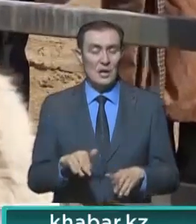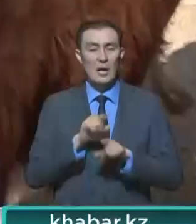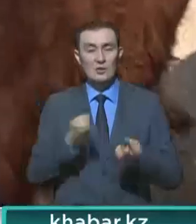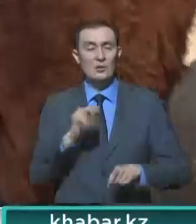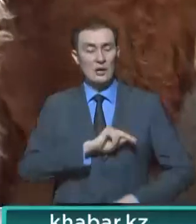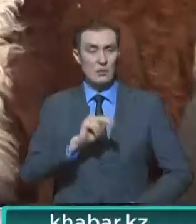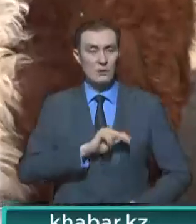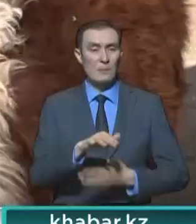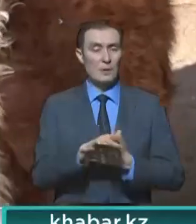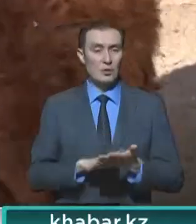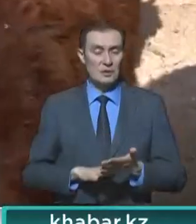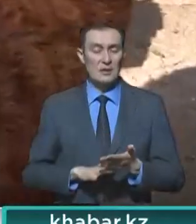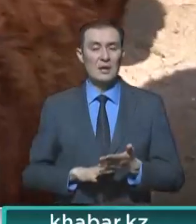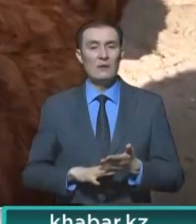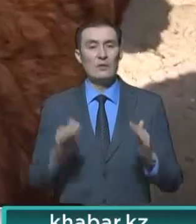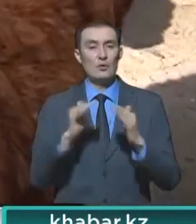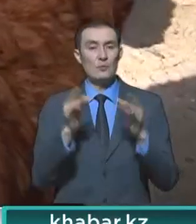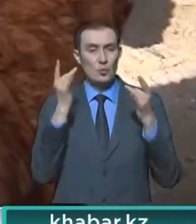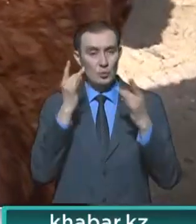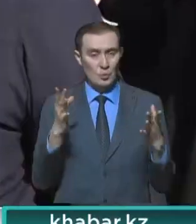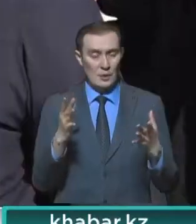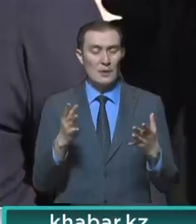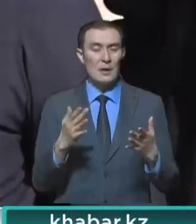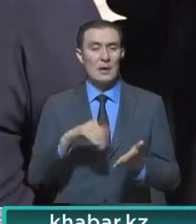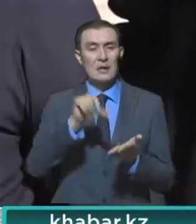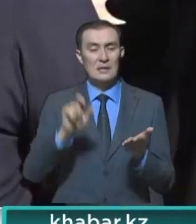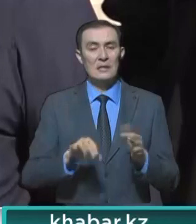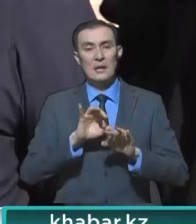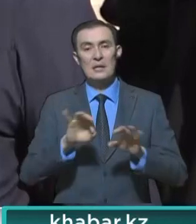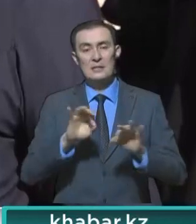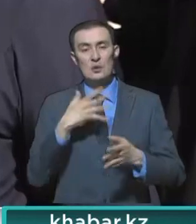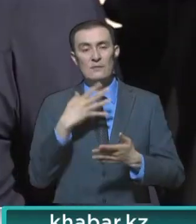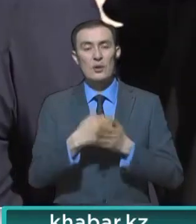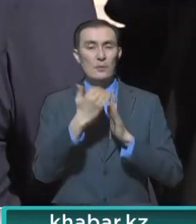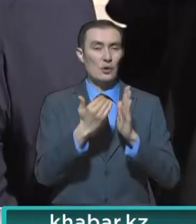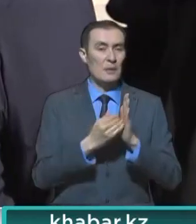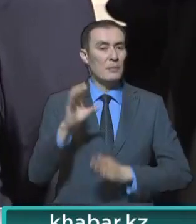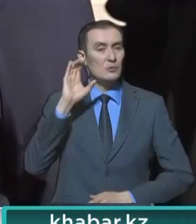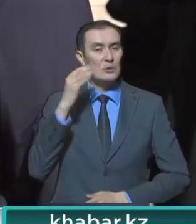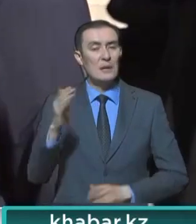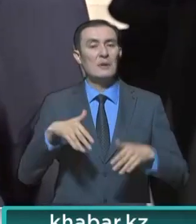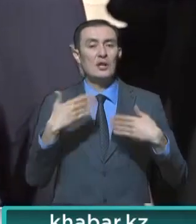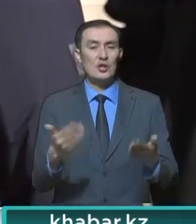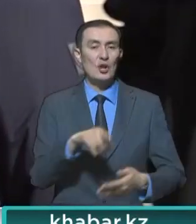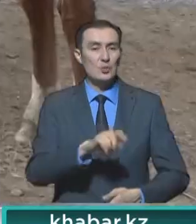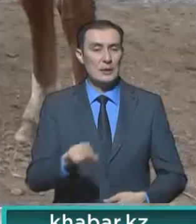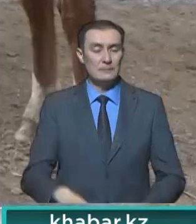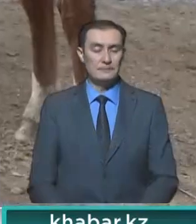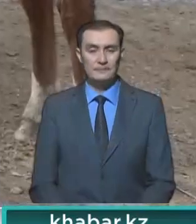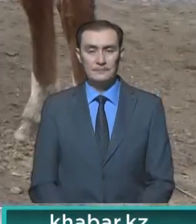Агитационная работа продолжилась в районном доме культуры. Кандидаты рассказали о своей предвыборной программе и выслушали предложения избирателей.